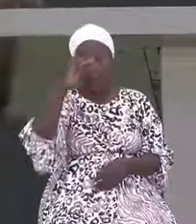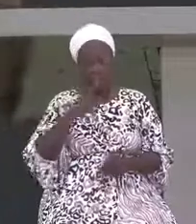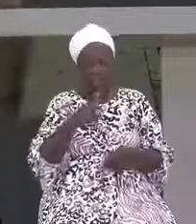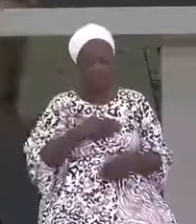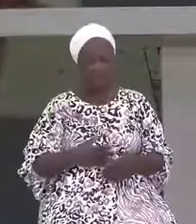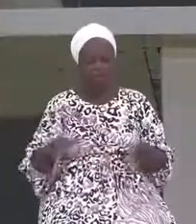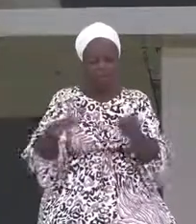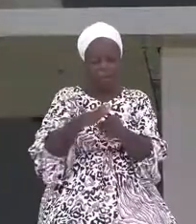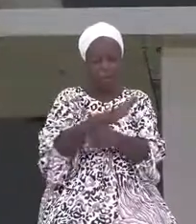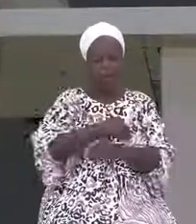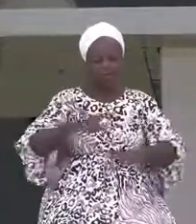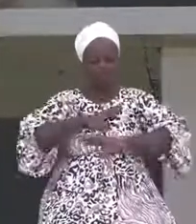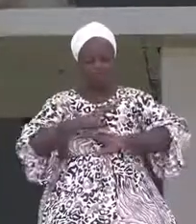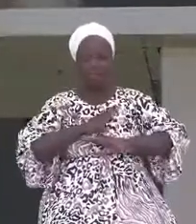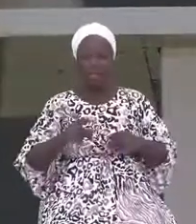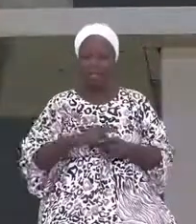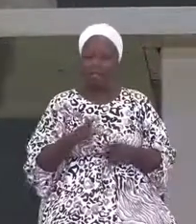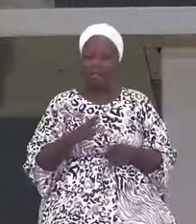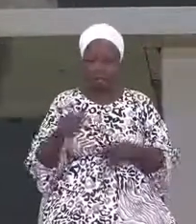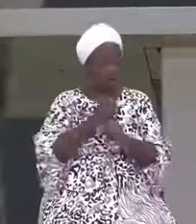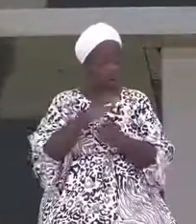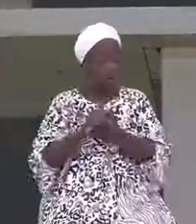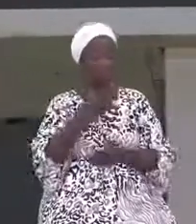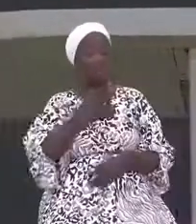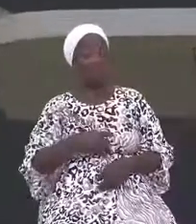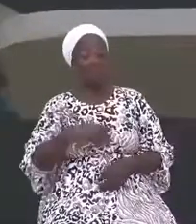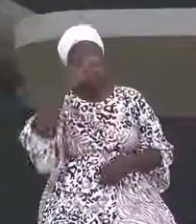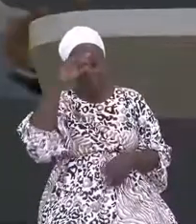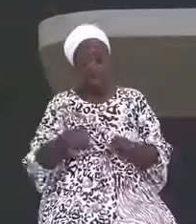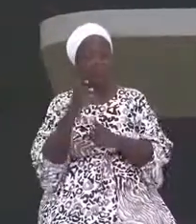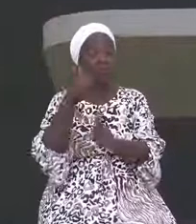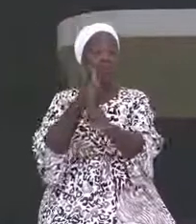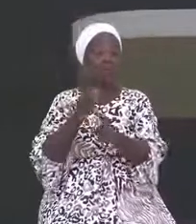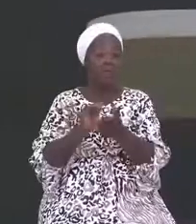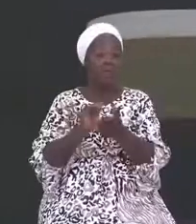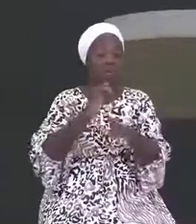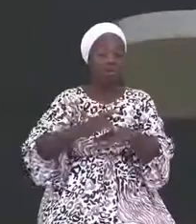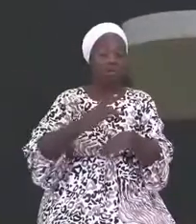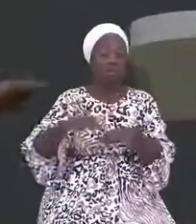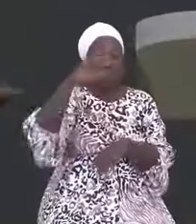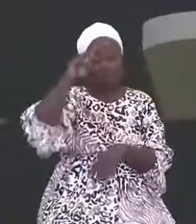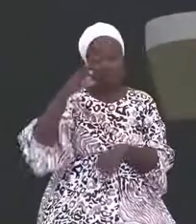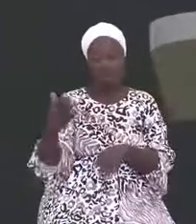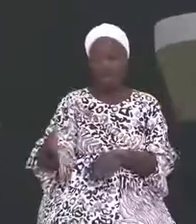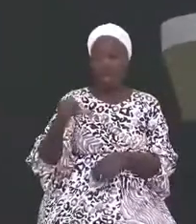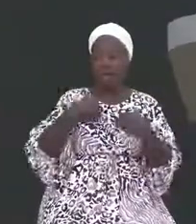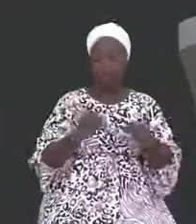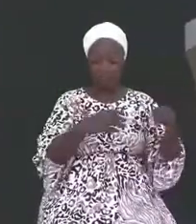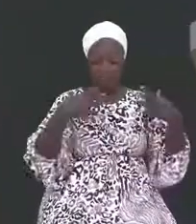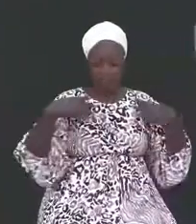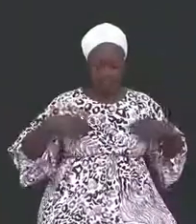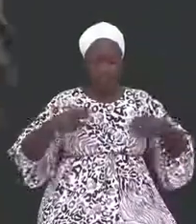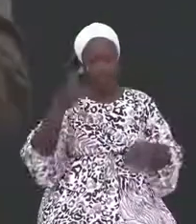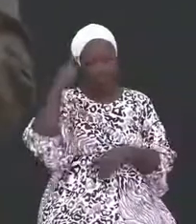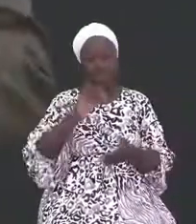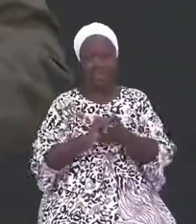es rassasié, tu es bien nourri. Tu l'as aimé comme toi-même. Cet homme nu là-bas, est-ce que tu l'as habillé? Est-ce que